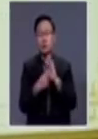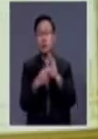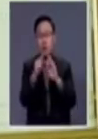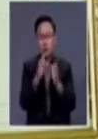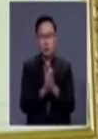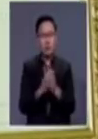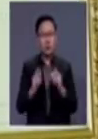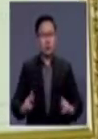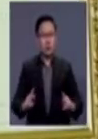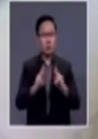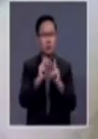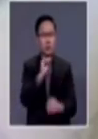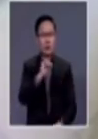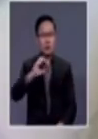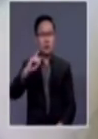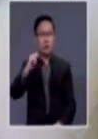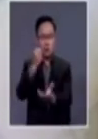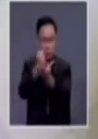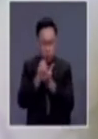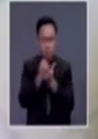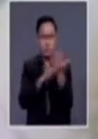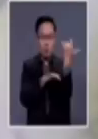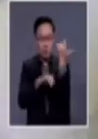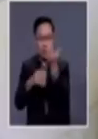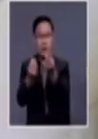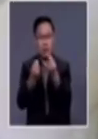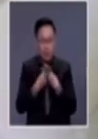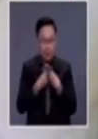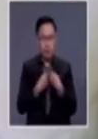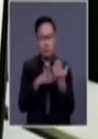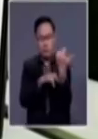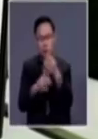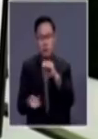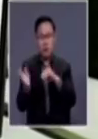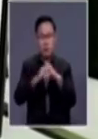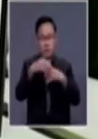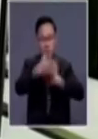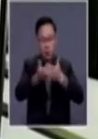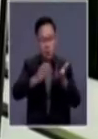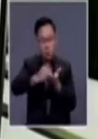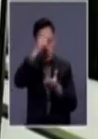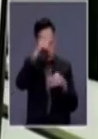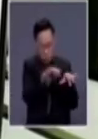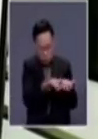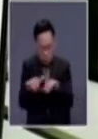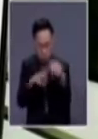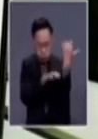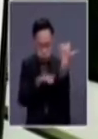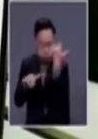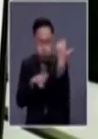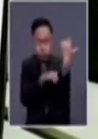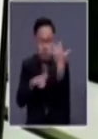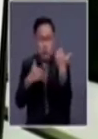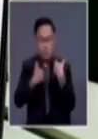ของ ICT สมบูรณ์แบบนะคะก็จะมีคอมพิวเตอร์เพิ่มมากขึ้นนะคะก็มีในห้องเรียนเนี่ยจะมีการใช้สื่อคอมพิวเต